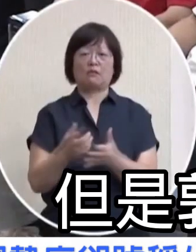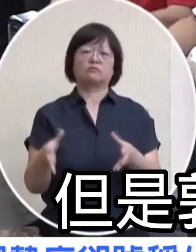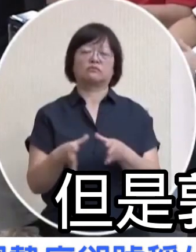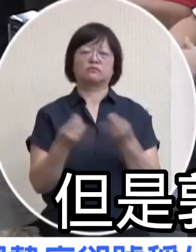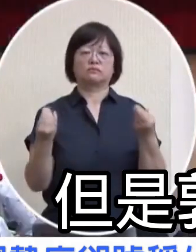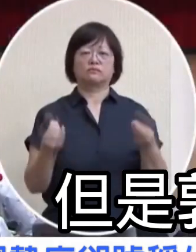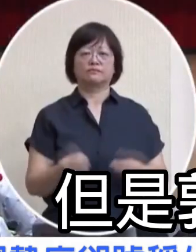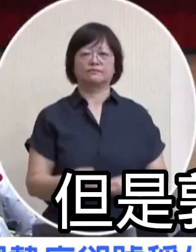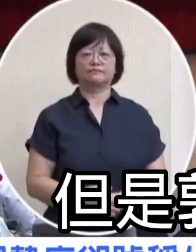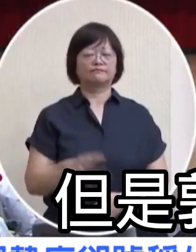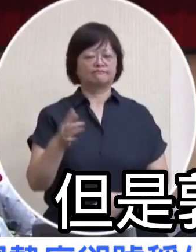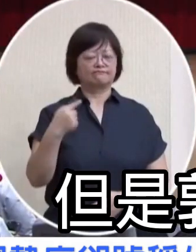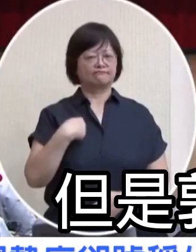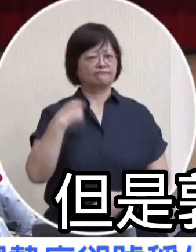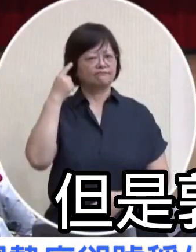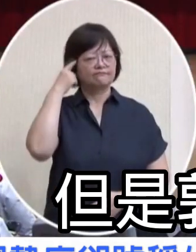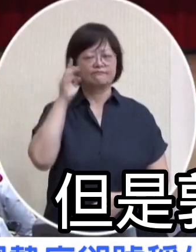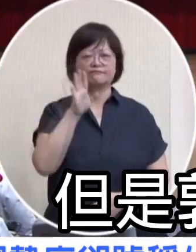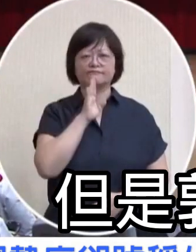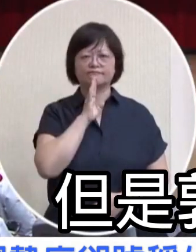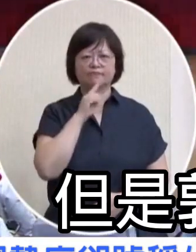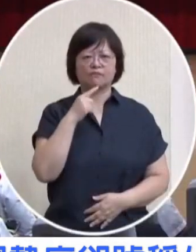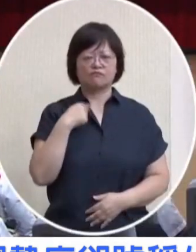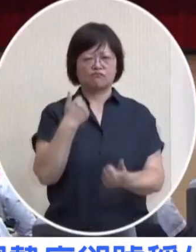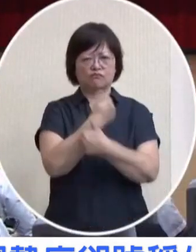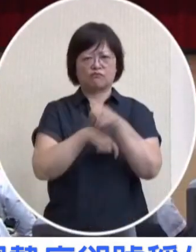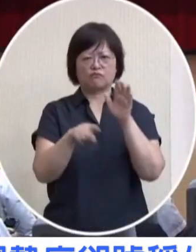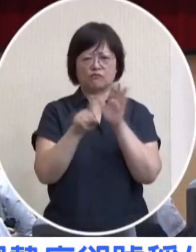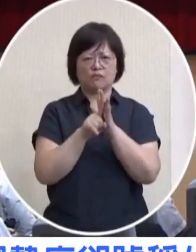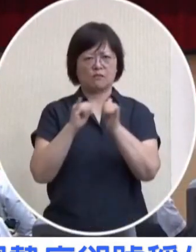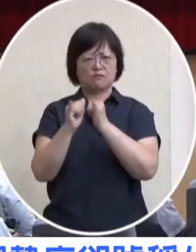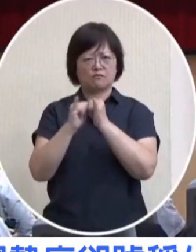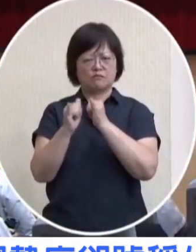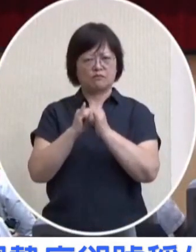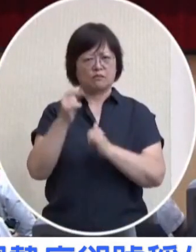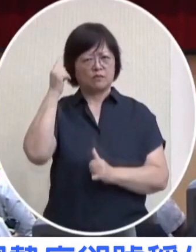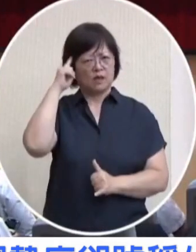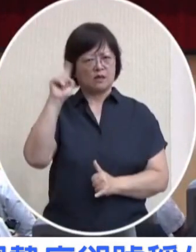郭台铭所代表的中间声音却不能缺席。